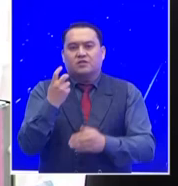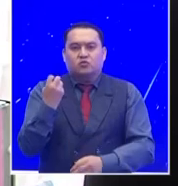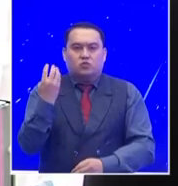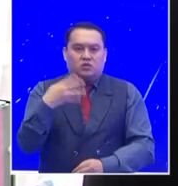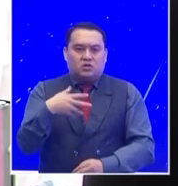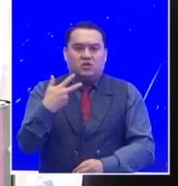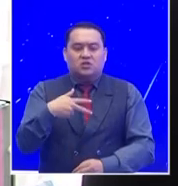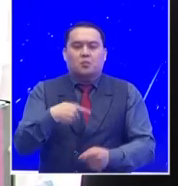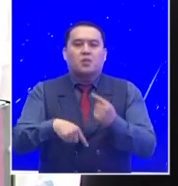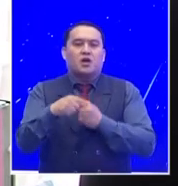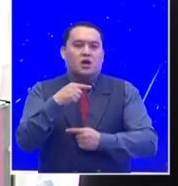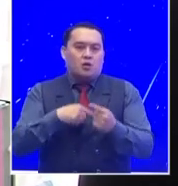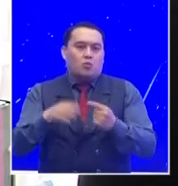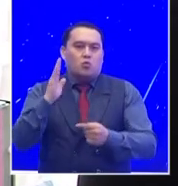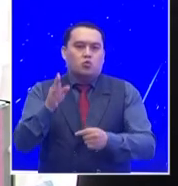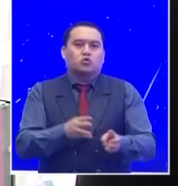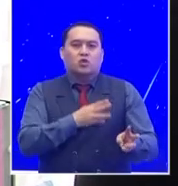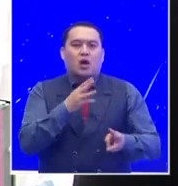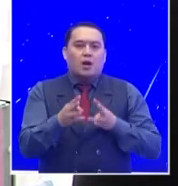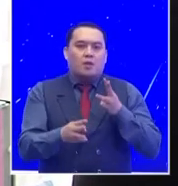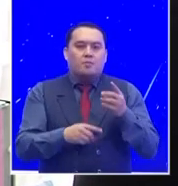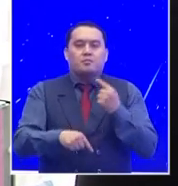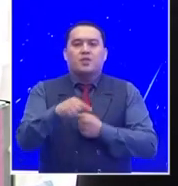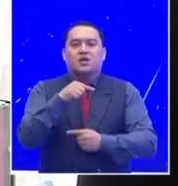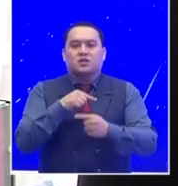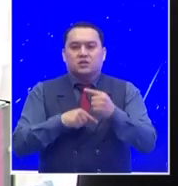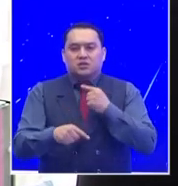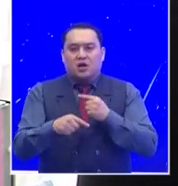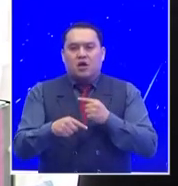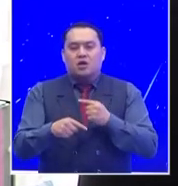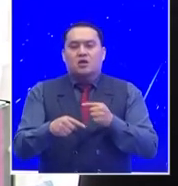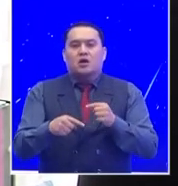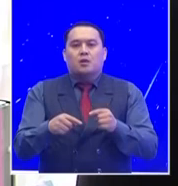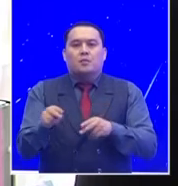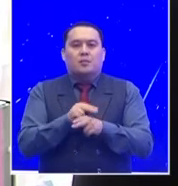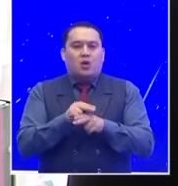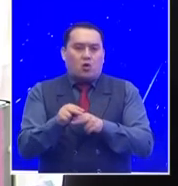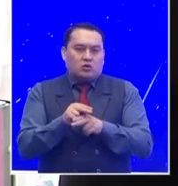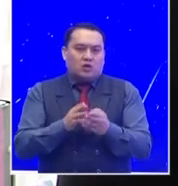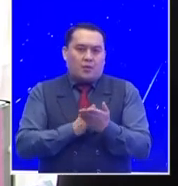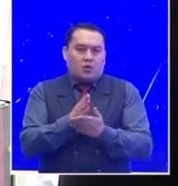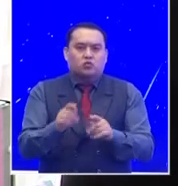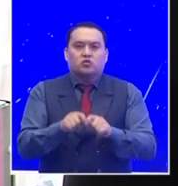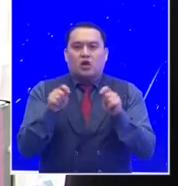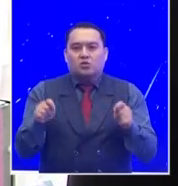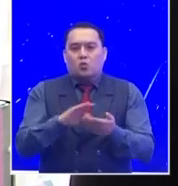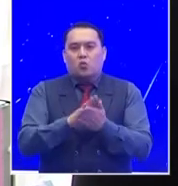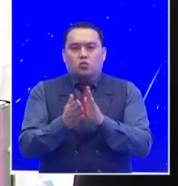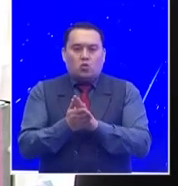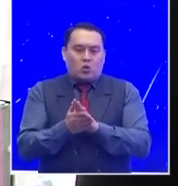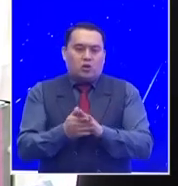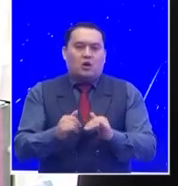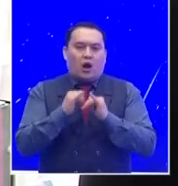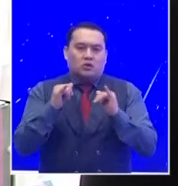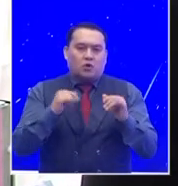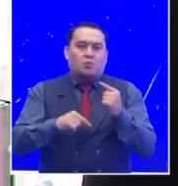230 предпринимателей. Для дальнейшего стимулирования малого и среднего бизнеса принят 7-й пакет поправок, направленный на создание благоприятных условий для